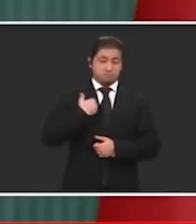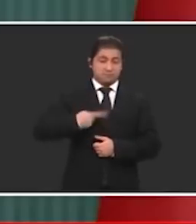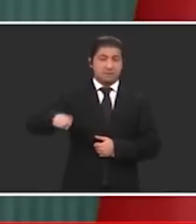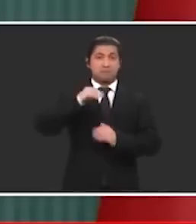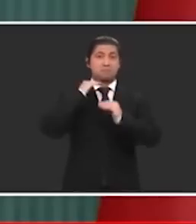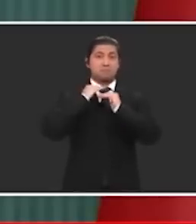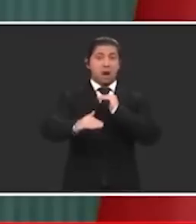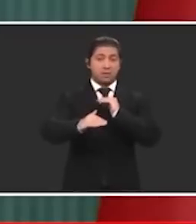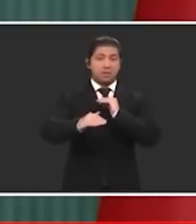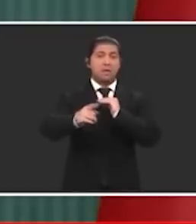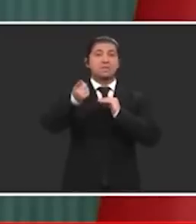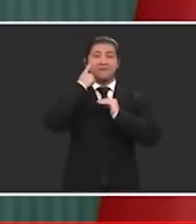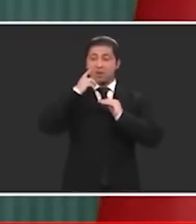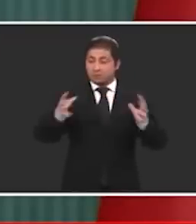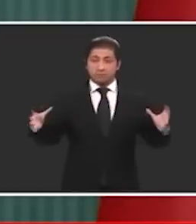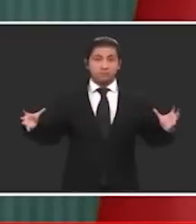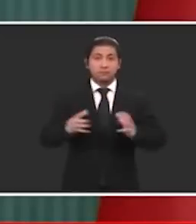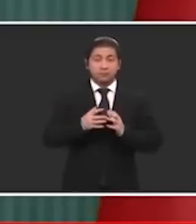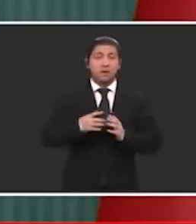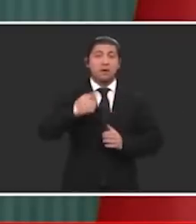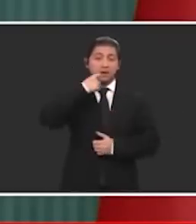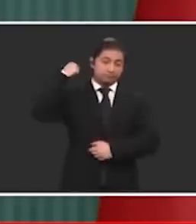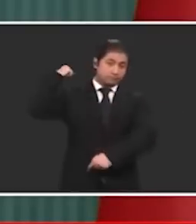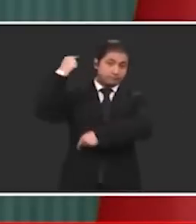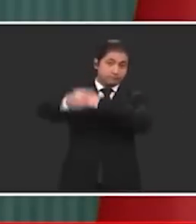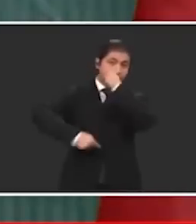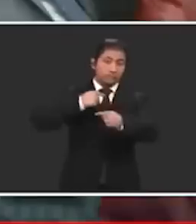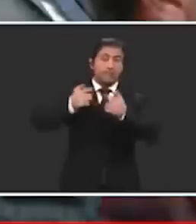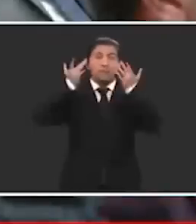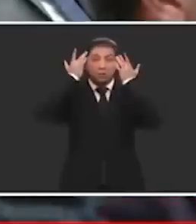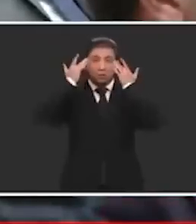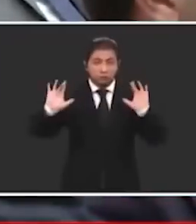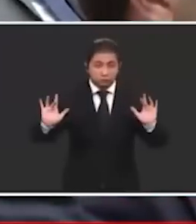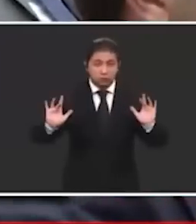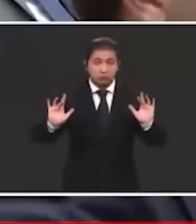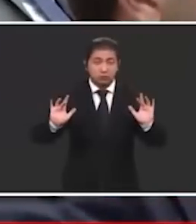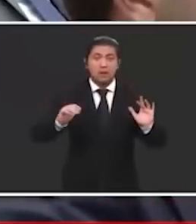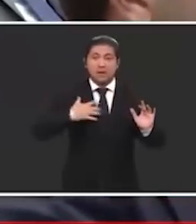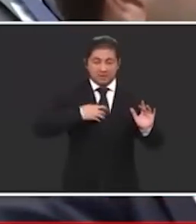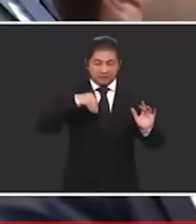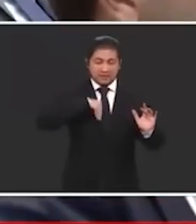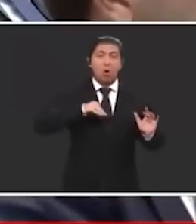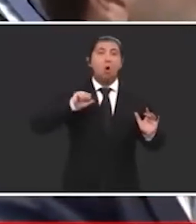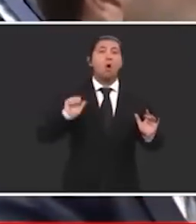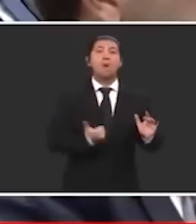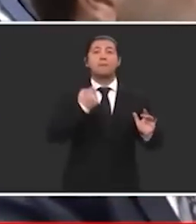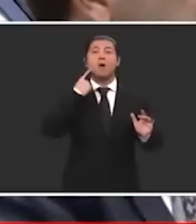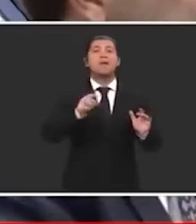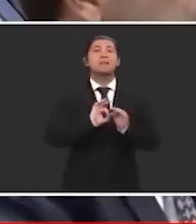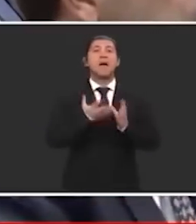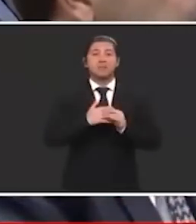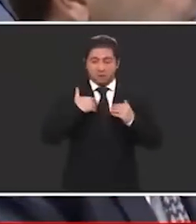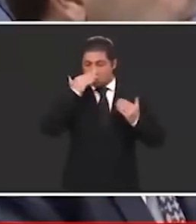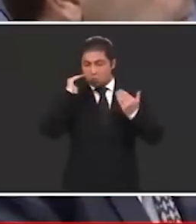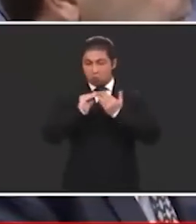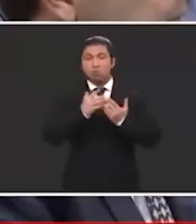millet ve devlet olarak tarihimize, kültürümüze, değerlerimize uygun duruş